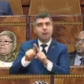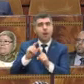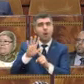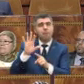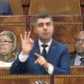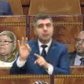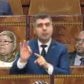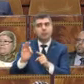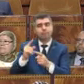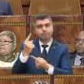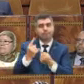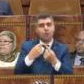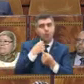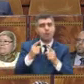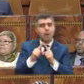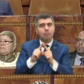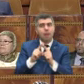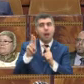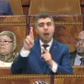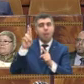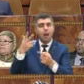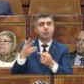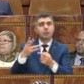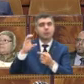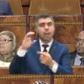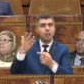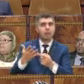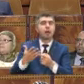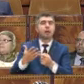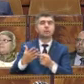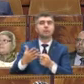اللي كيبقاو في سي اش اي، واحد النسبه كتمشي